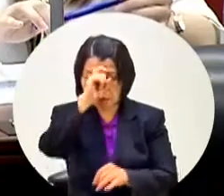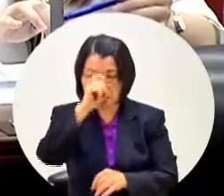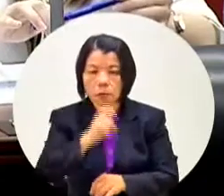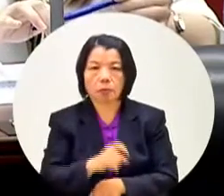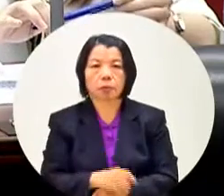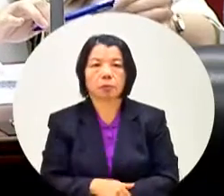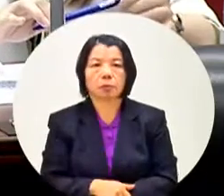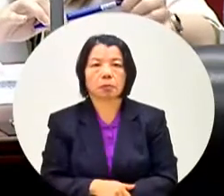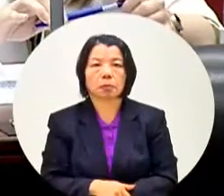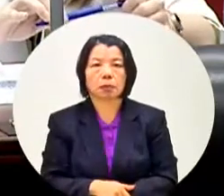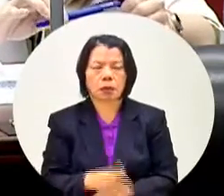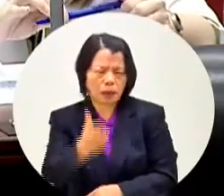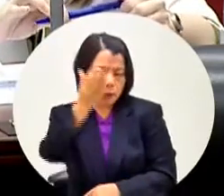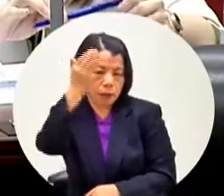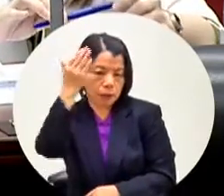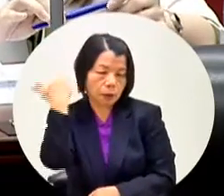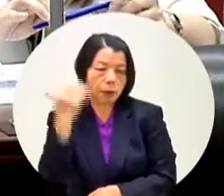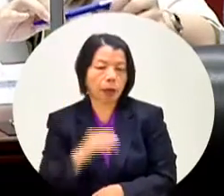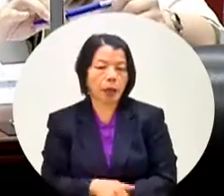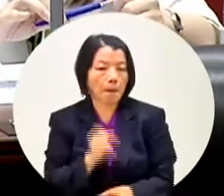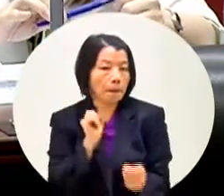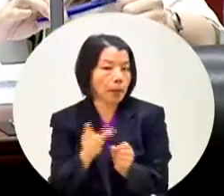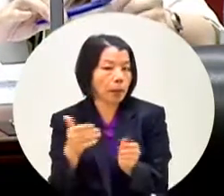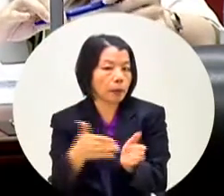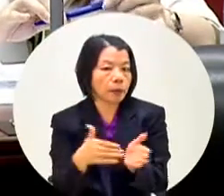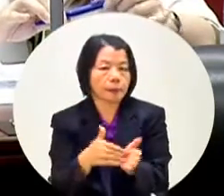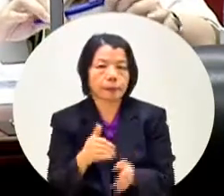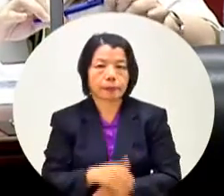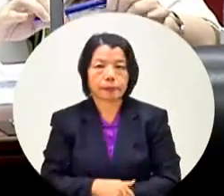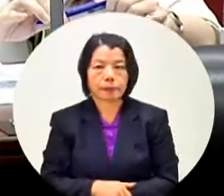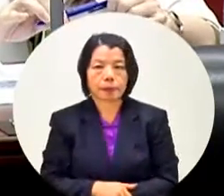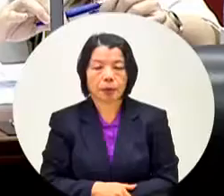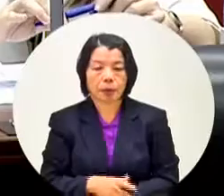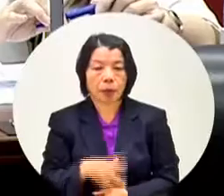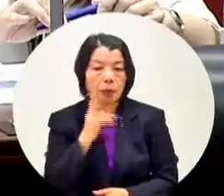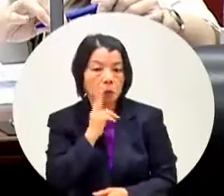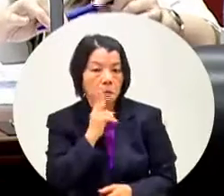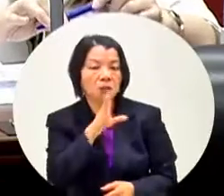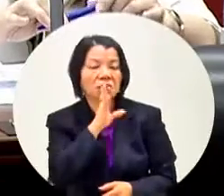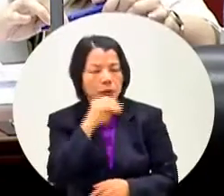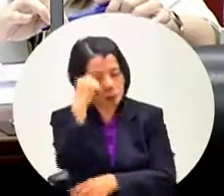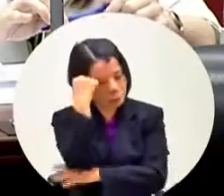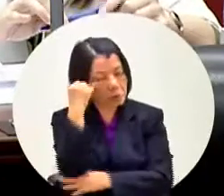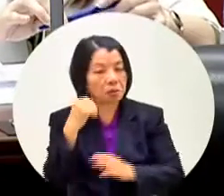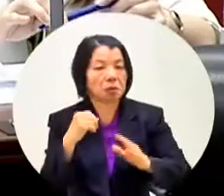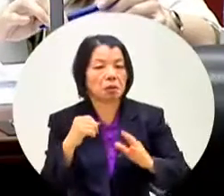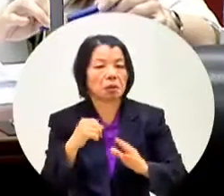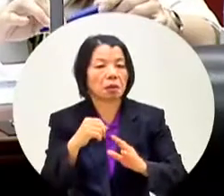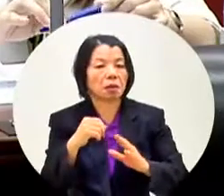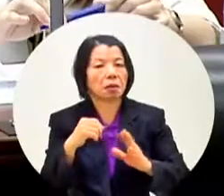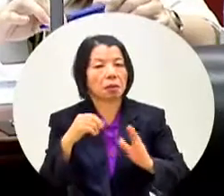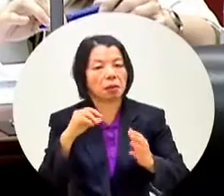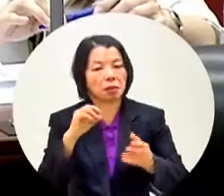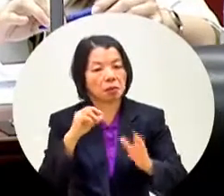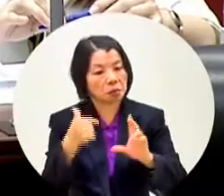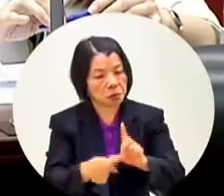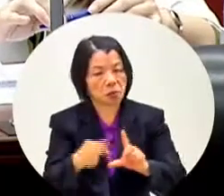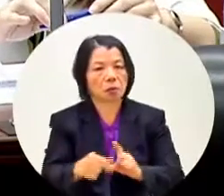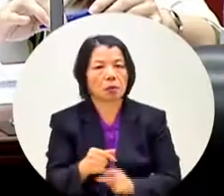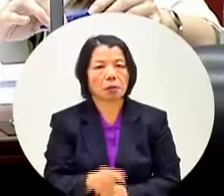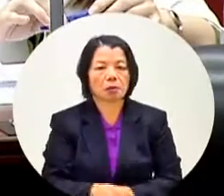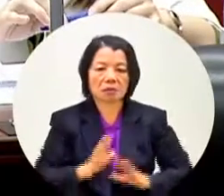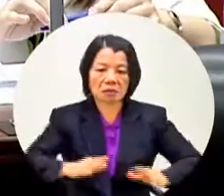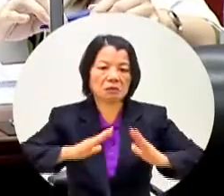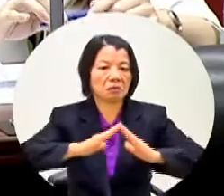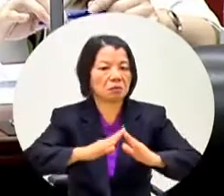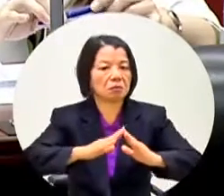路的一个隔壁，有一个社区叫海城社区。那这个社区很多的居民朋友们，他们在日前向本席陈